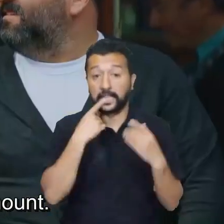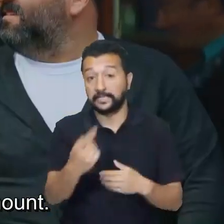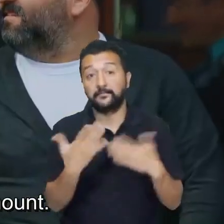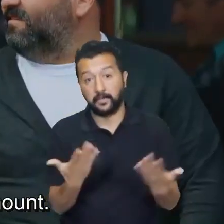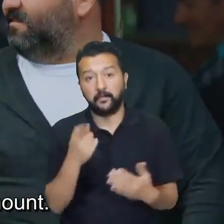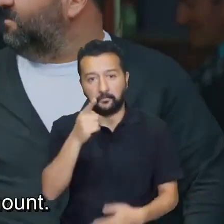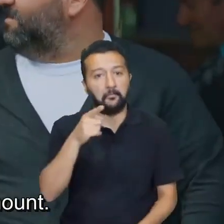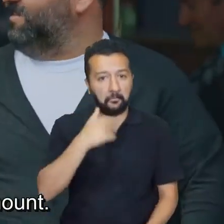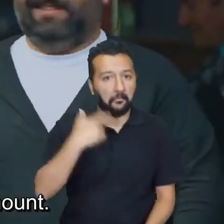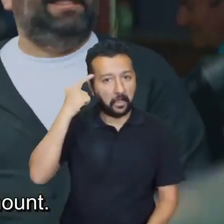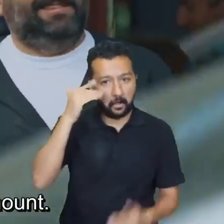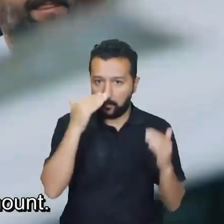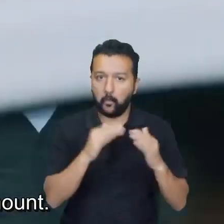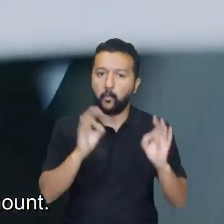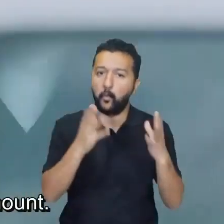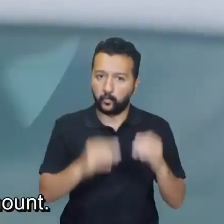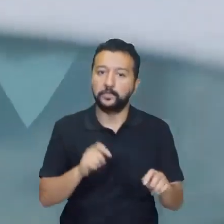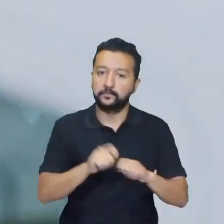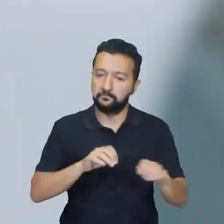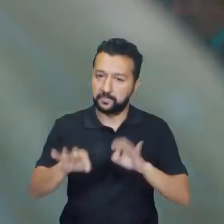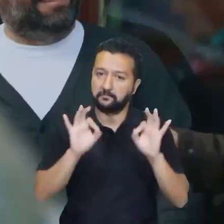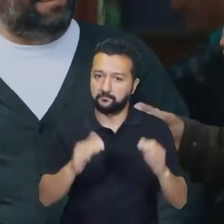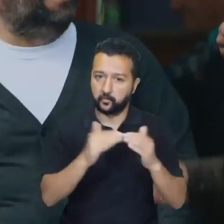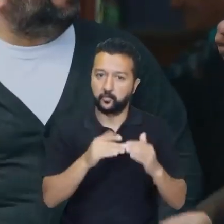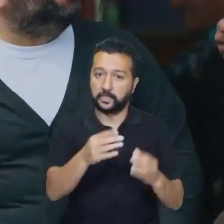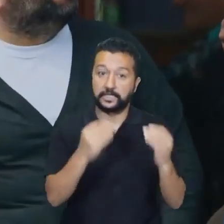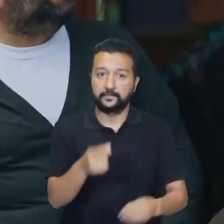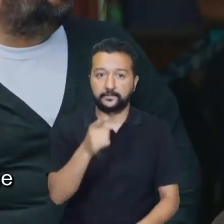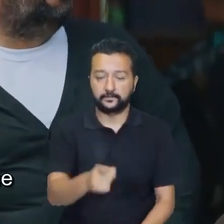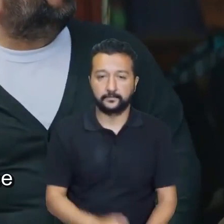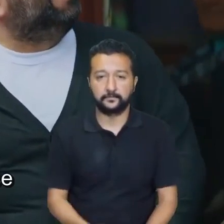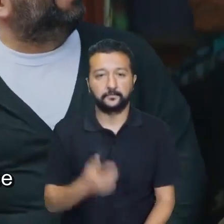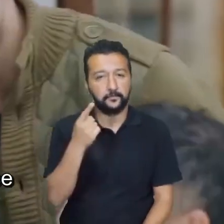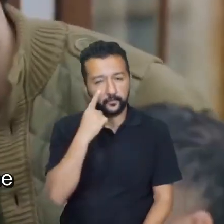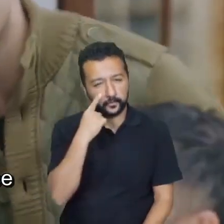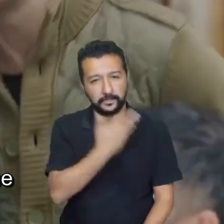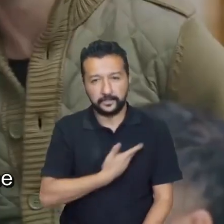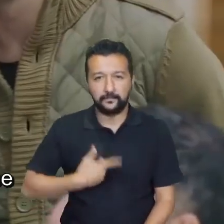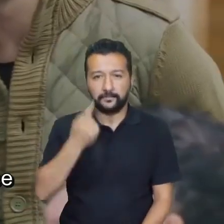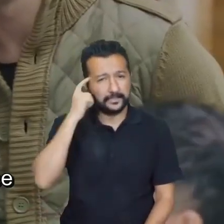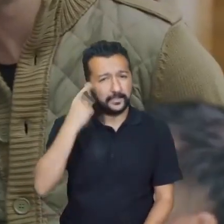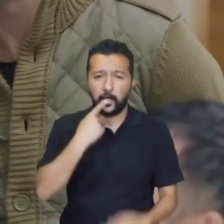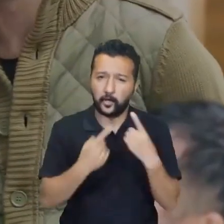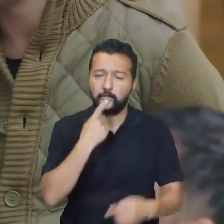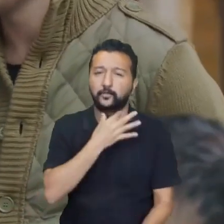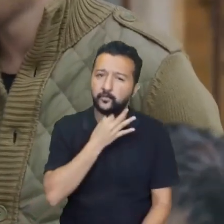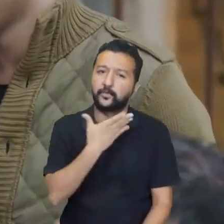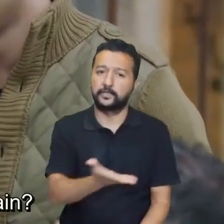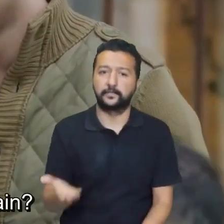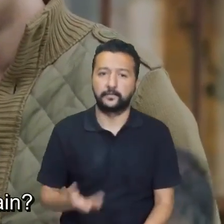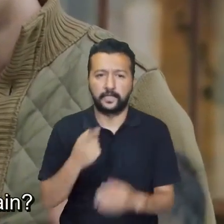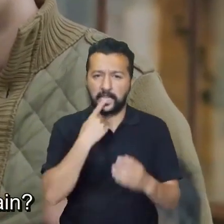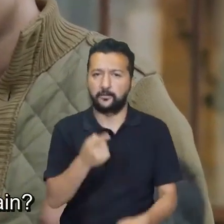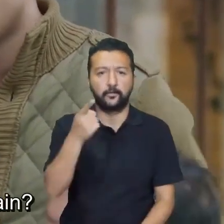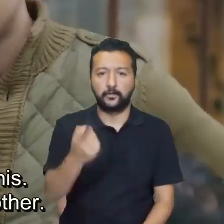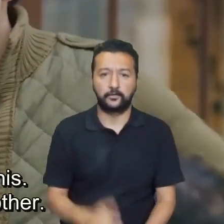ama vallahi benim de aklıma yattı. Bence olur bu plan tutar. Sıkıştılar. Çok iyi. Gözünüzü seveyim ne olur. Biraz mantıklı konuşun ya, ne olur ya. Ne